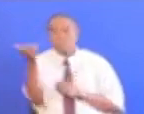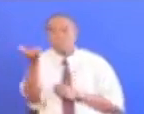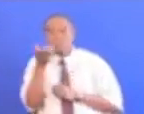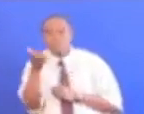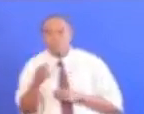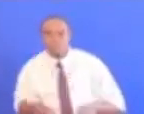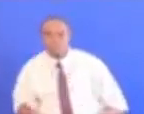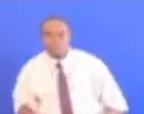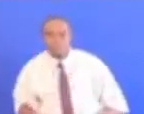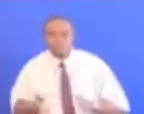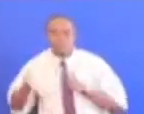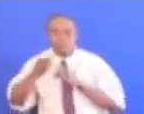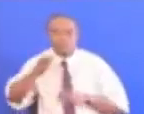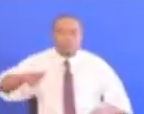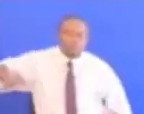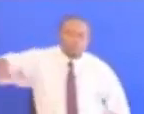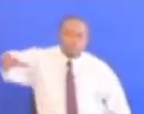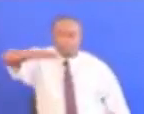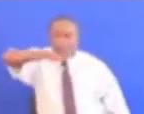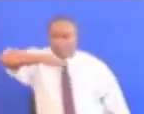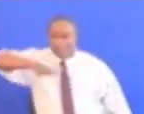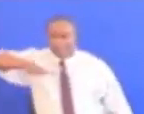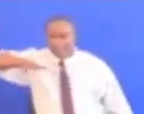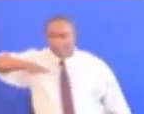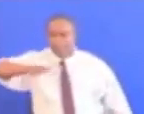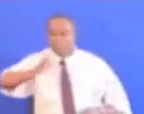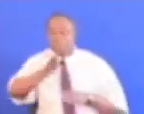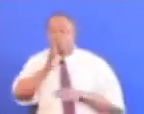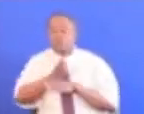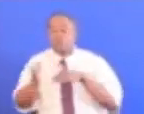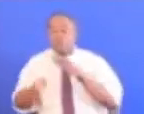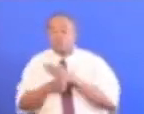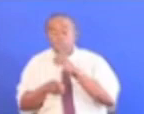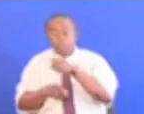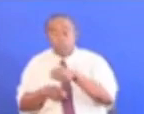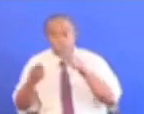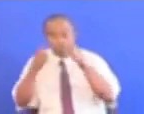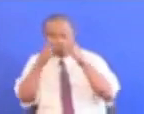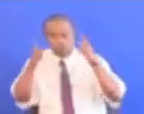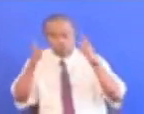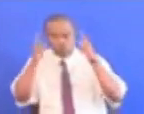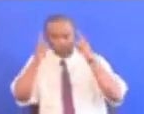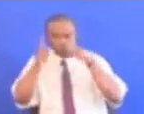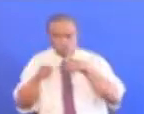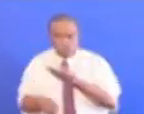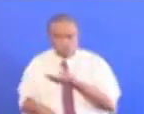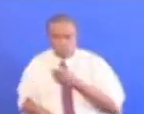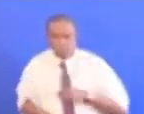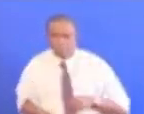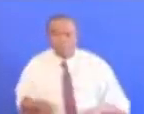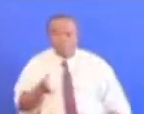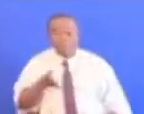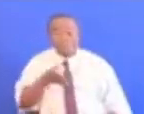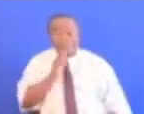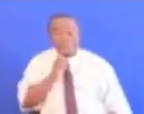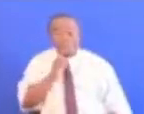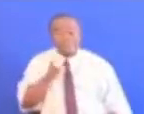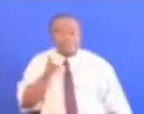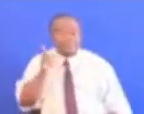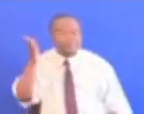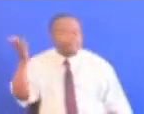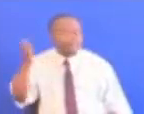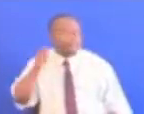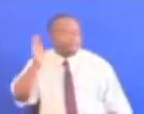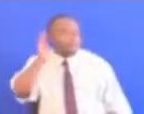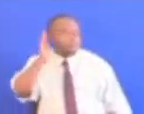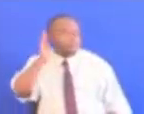tu eneo kwa ajili ya ujenzi wa hiyo shule uliozungumza, na serikali ya Mama Samia ni sikivu.